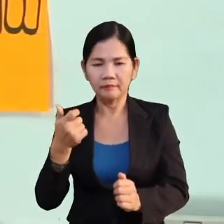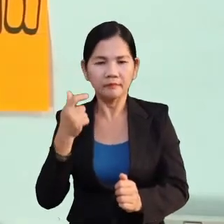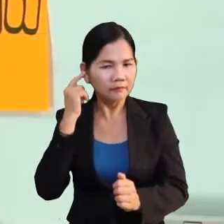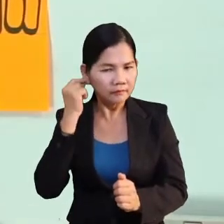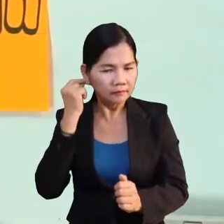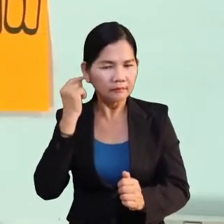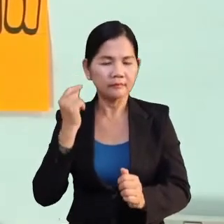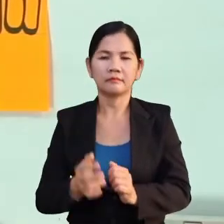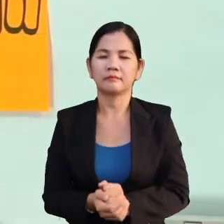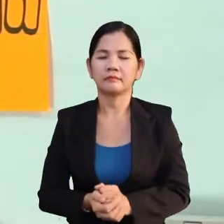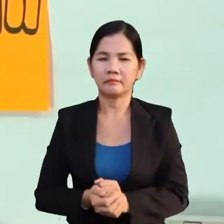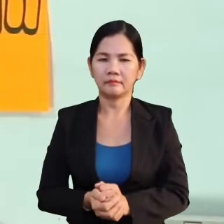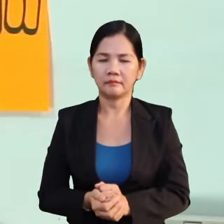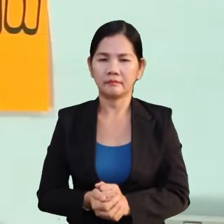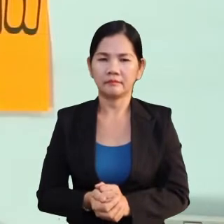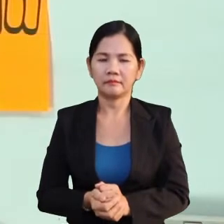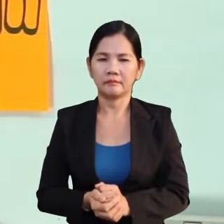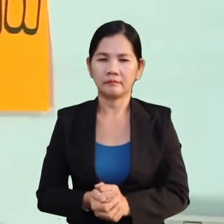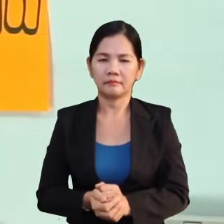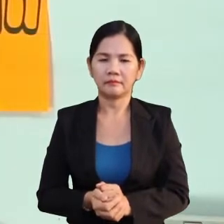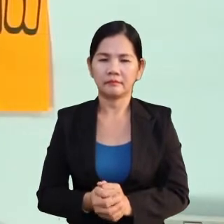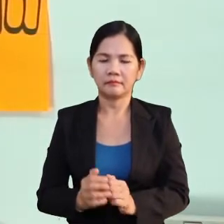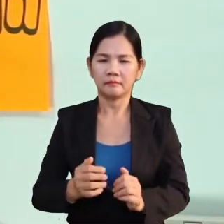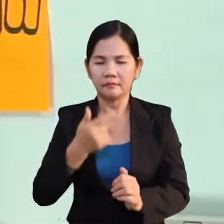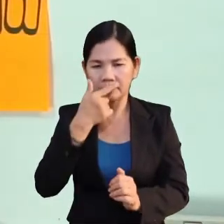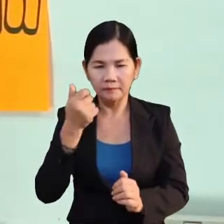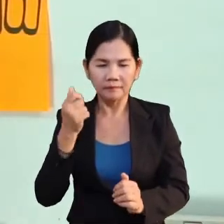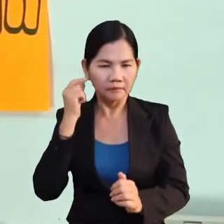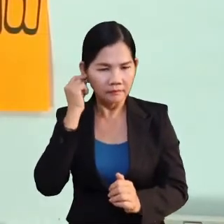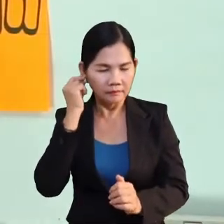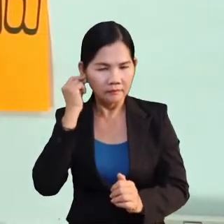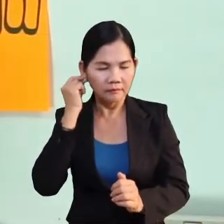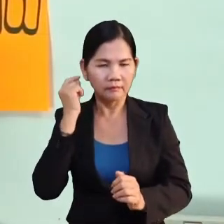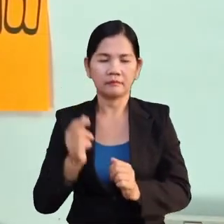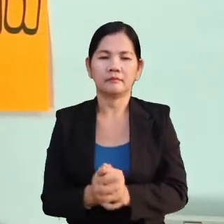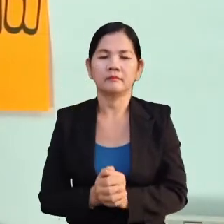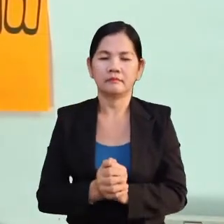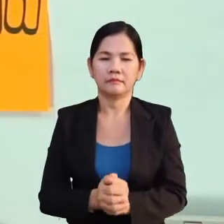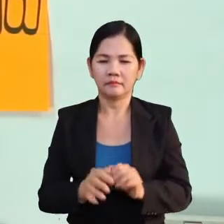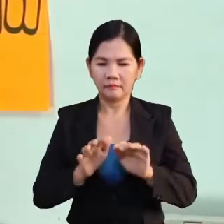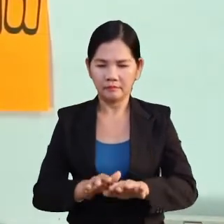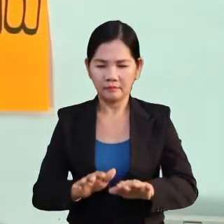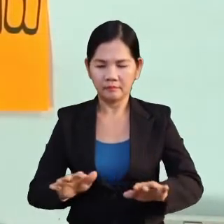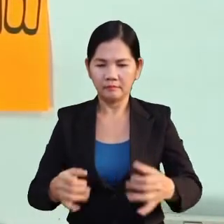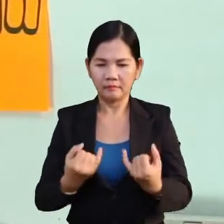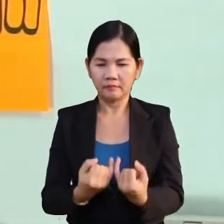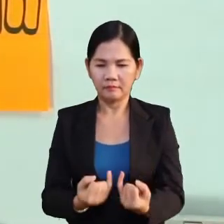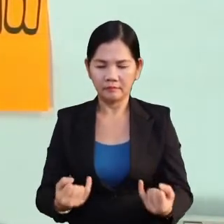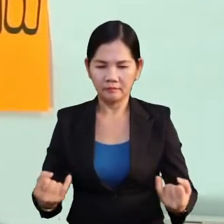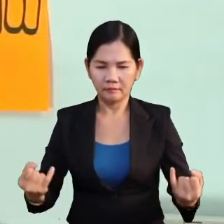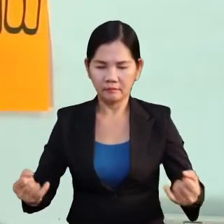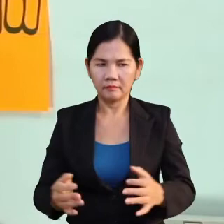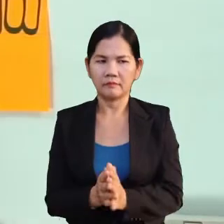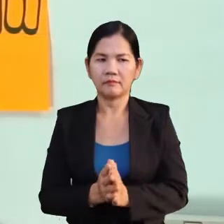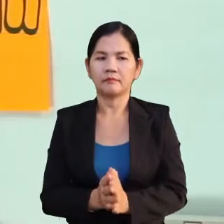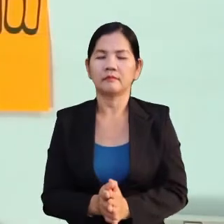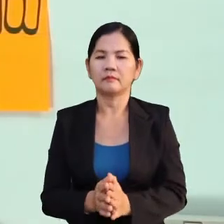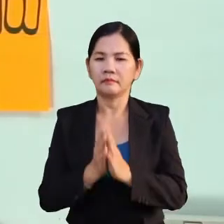ឪពុកម្ដាយចាអញ្ចឹងគាត់គឺជាឪពុកម្ដាយហើយឃើញកុមារហ្នឹងគាត់កំពុងធ្វើដៃបែប